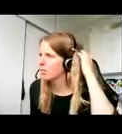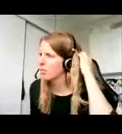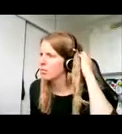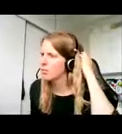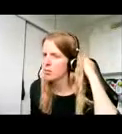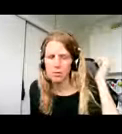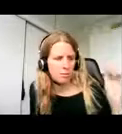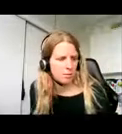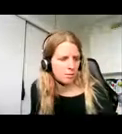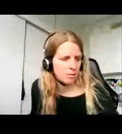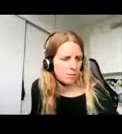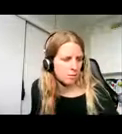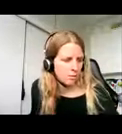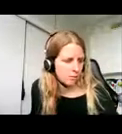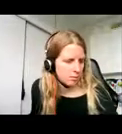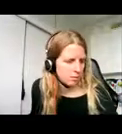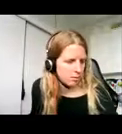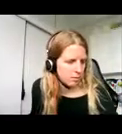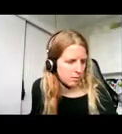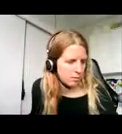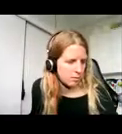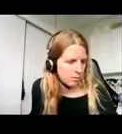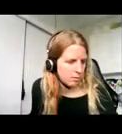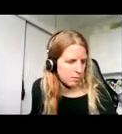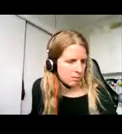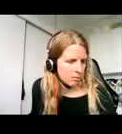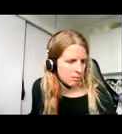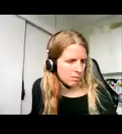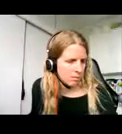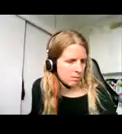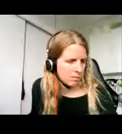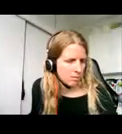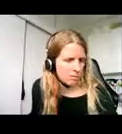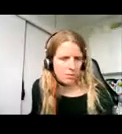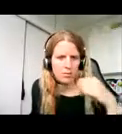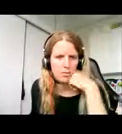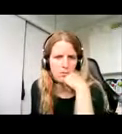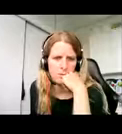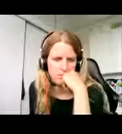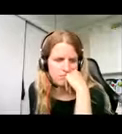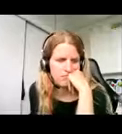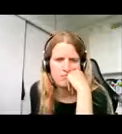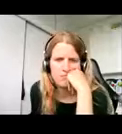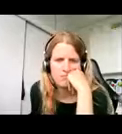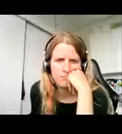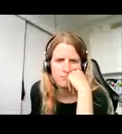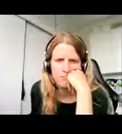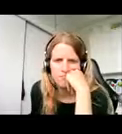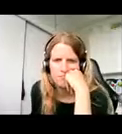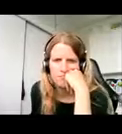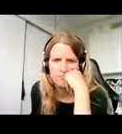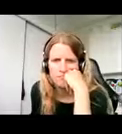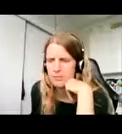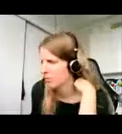voldoende geventileerd kan worden, dat er gepoetst kan worden en dat soort zaken. Voilà. Contactoppervlakte, dat heb ik gezegd,